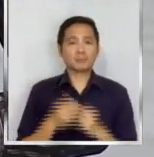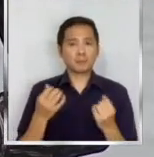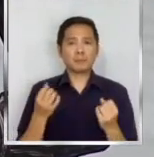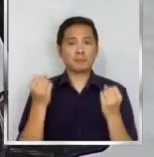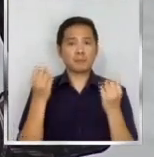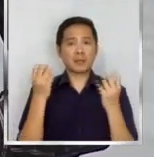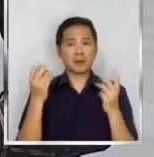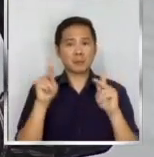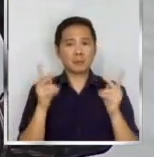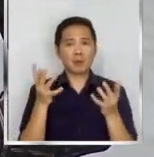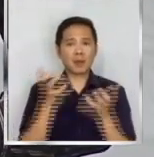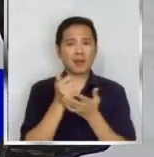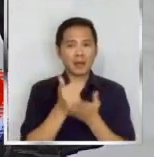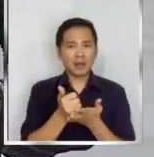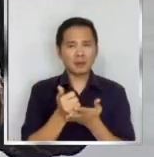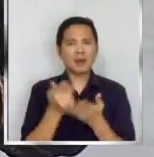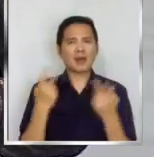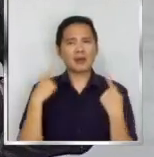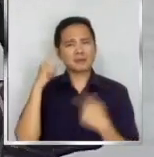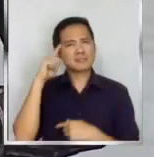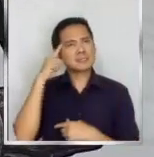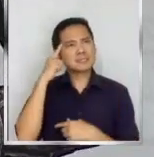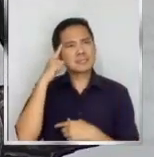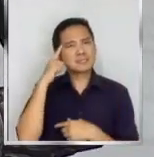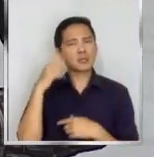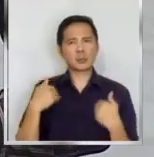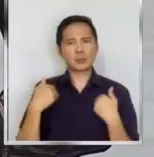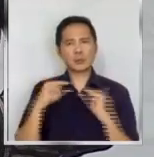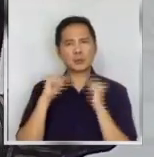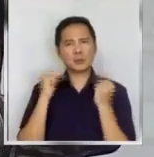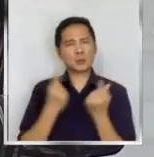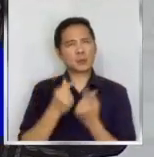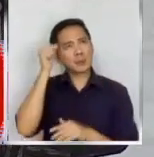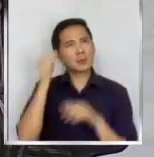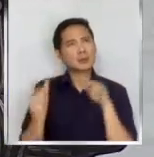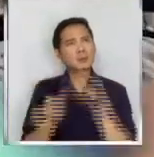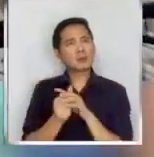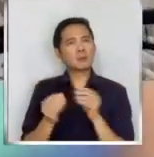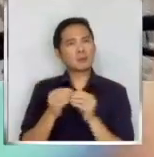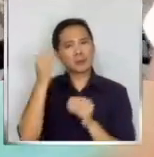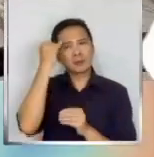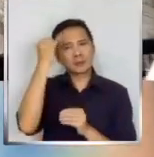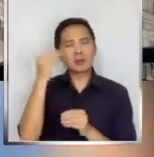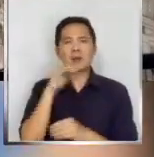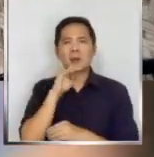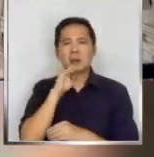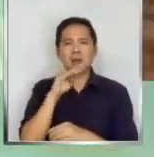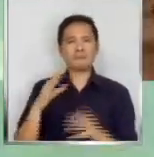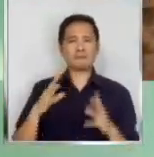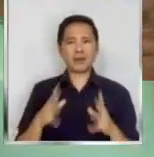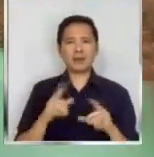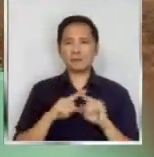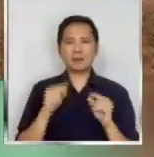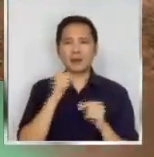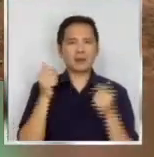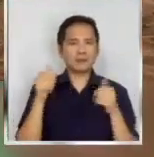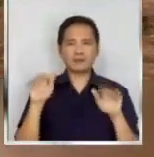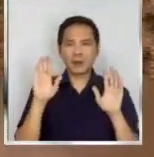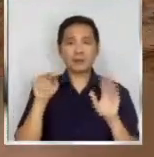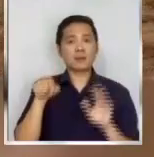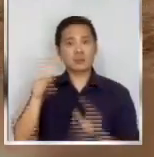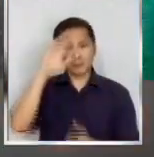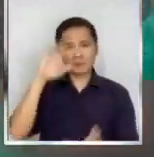buhay. Maging mga residente ng Great Santa Cruz Island sa Zamboanga. Ang iba sa kanila talagang naglakad ng ilang oras. Yung iba sa